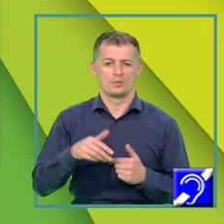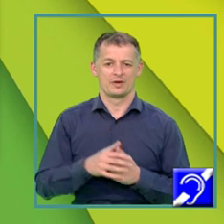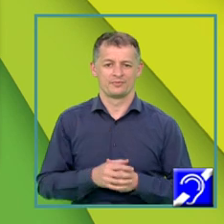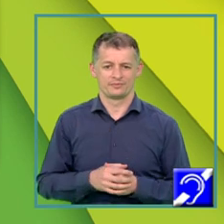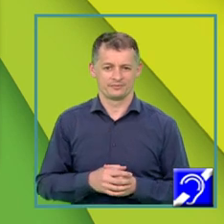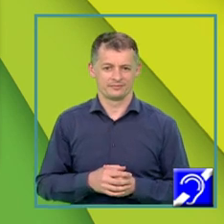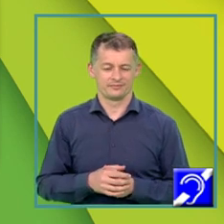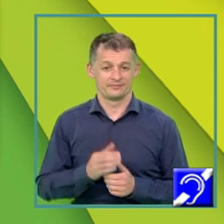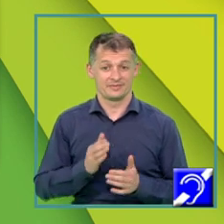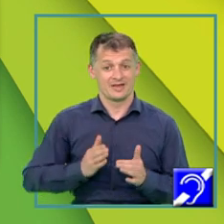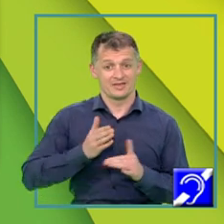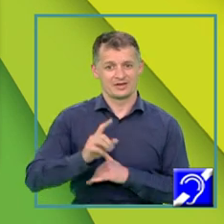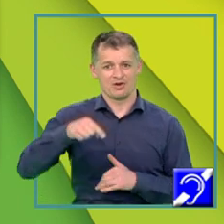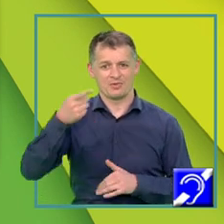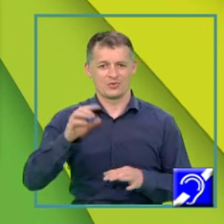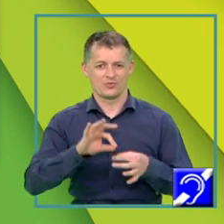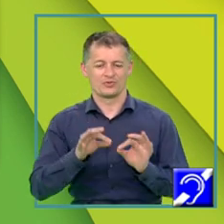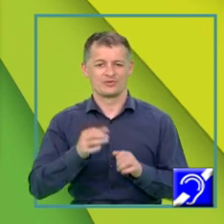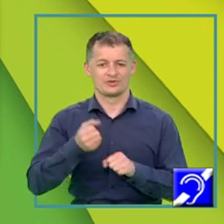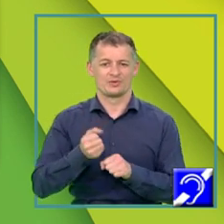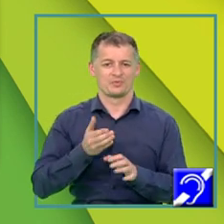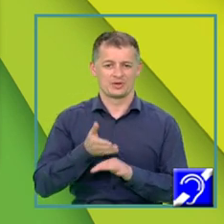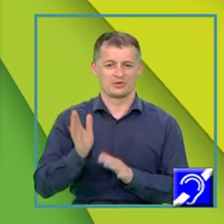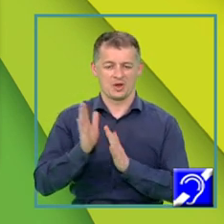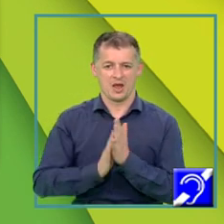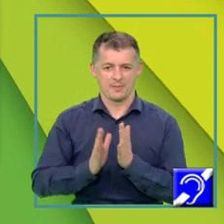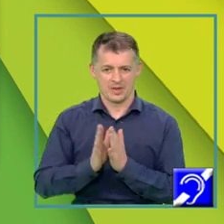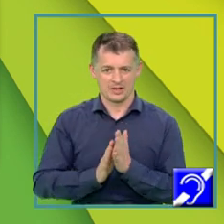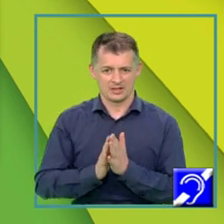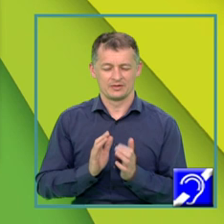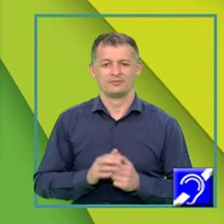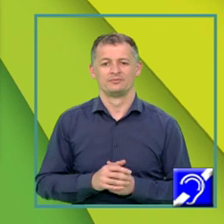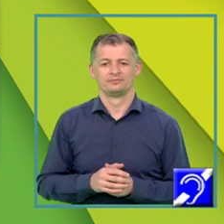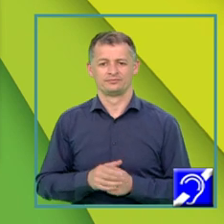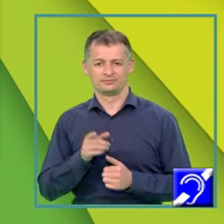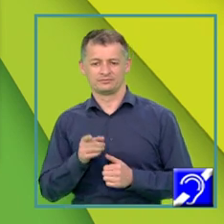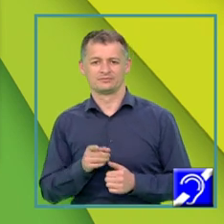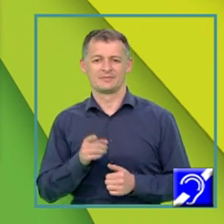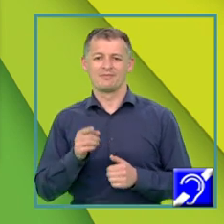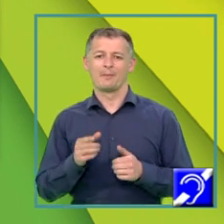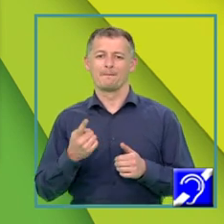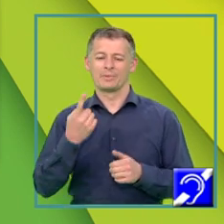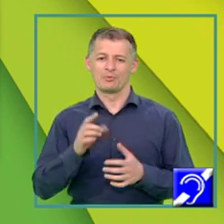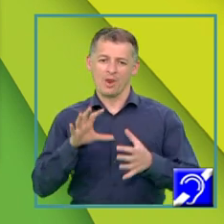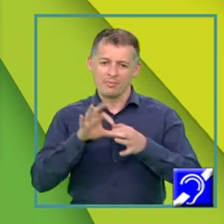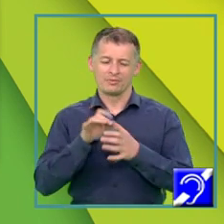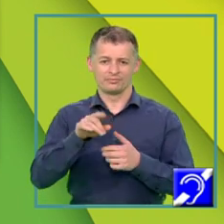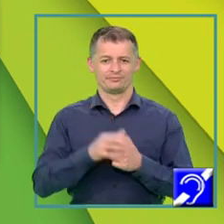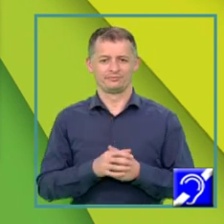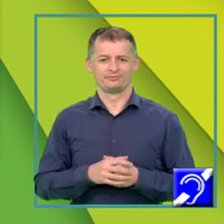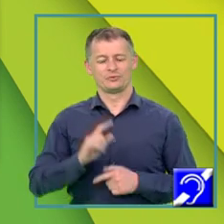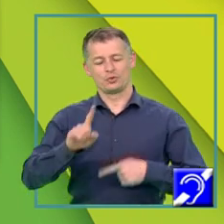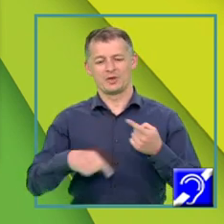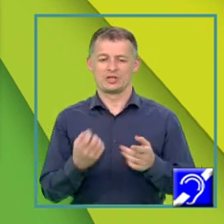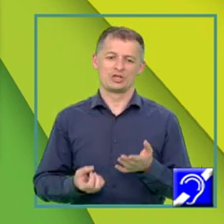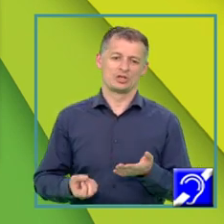trecerea la următorul cuvânt se face prin un apel de la funcții set toc cu primul argument nu îl și al doilea din nou șir